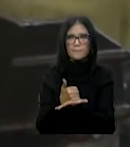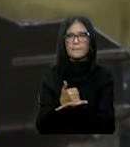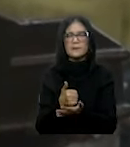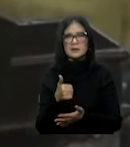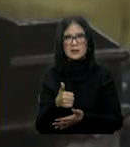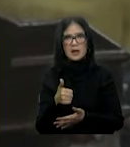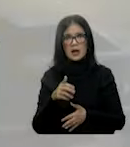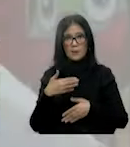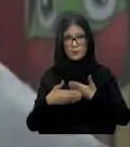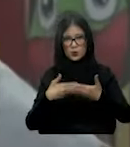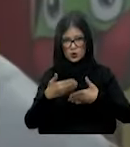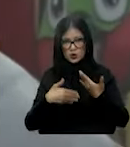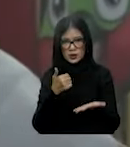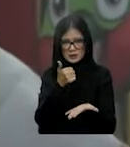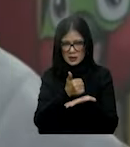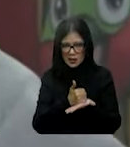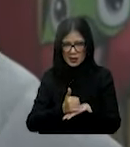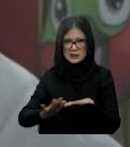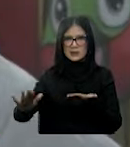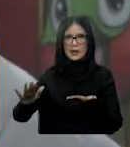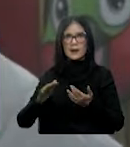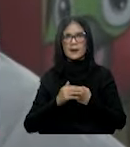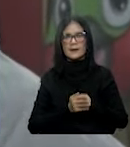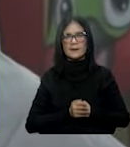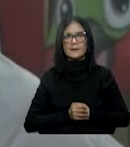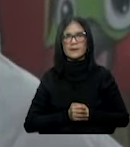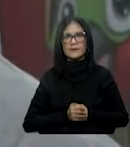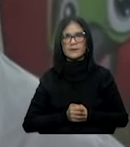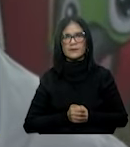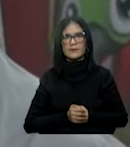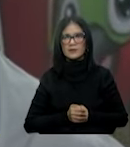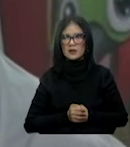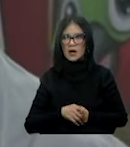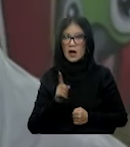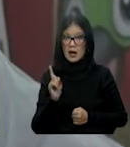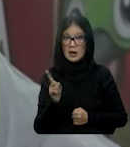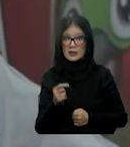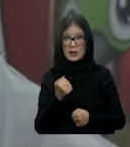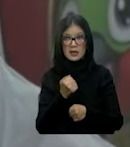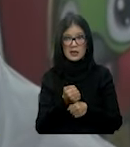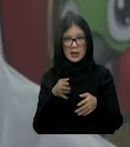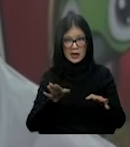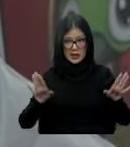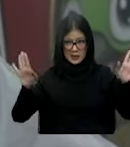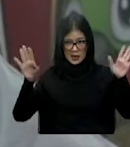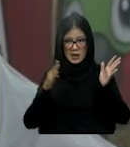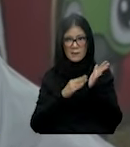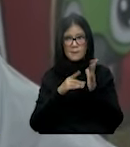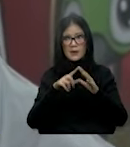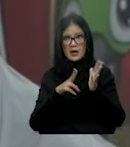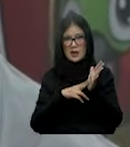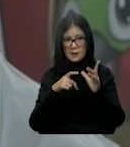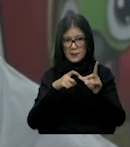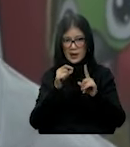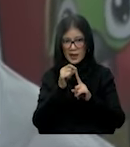kami jalankan dengan baik. Kami bersama-sama Gerindra, PAN, Demokrat, PSB,